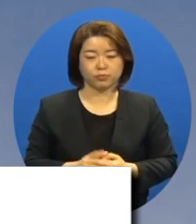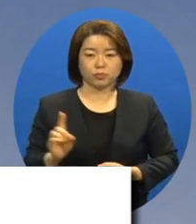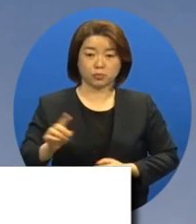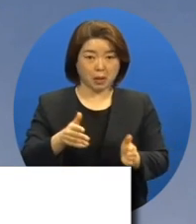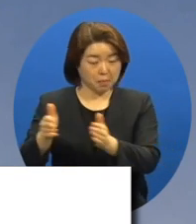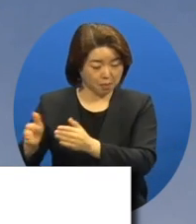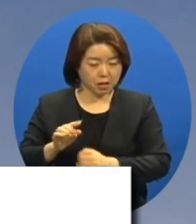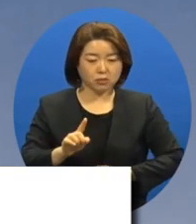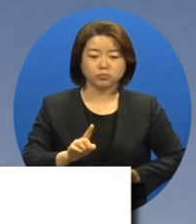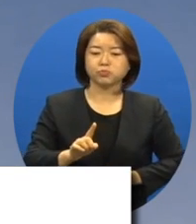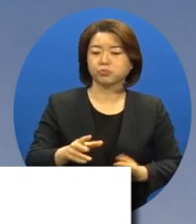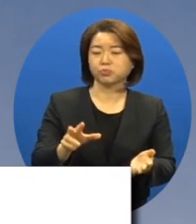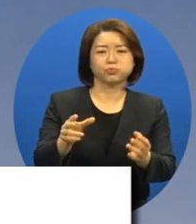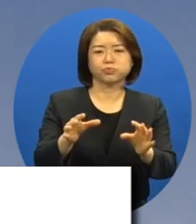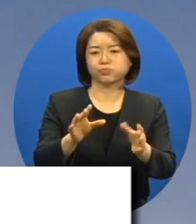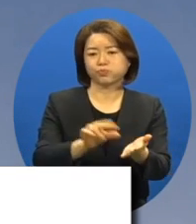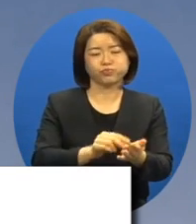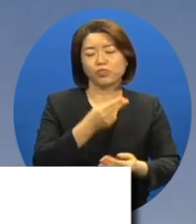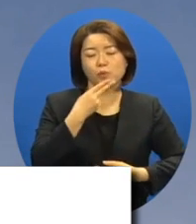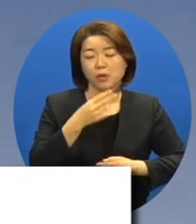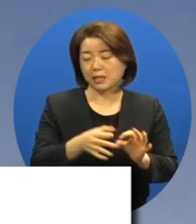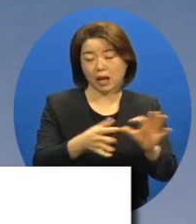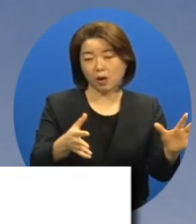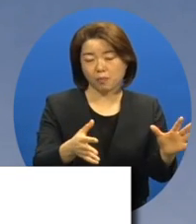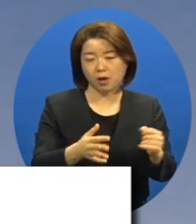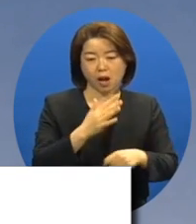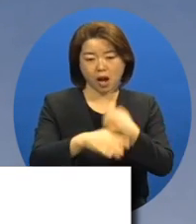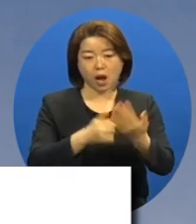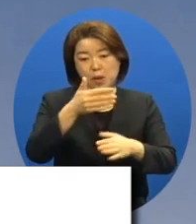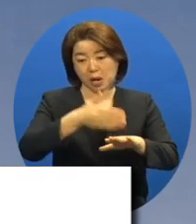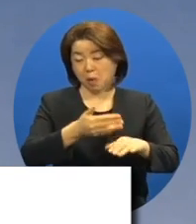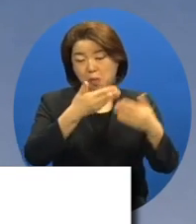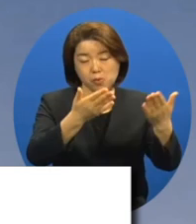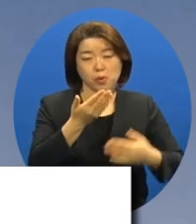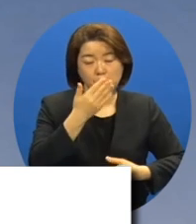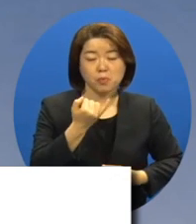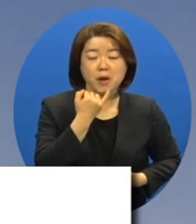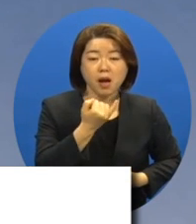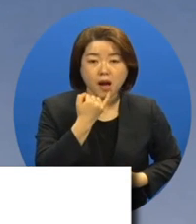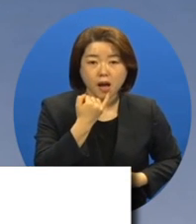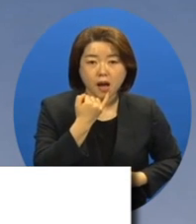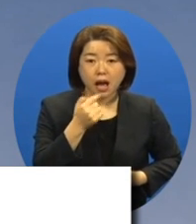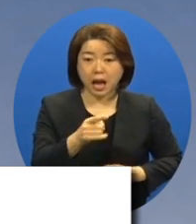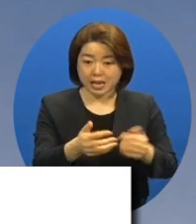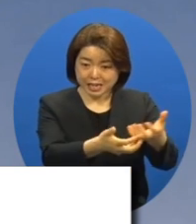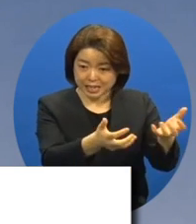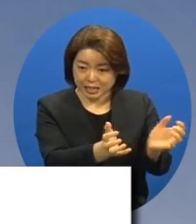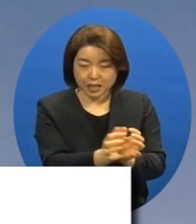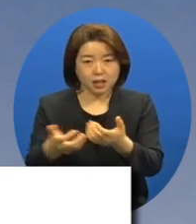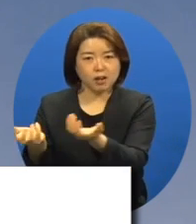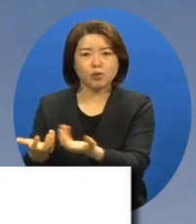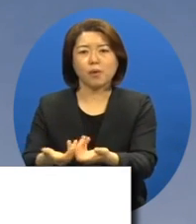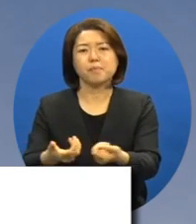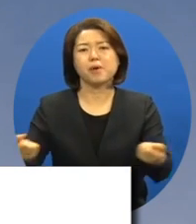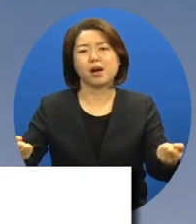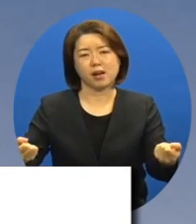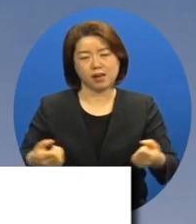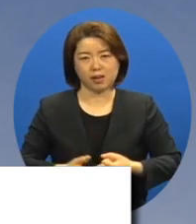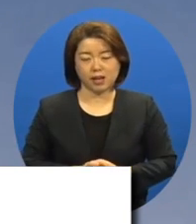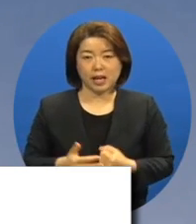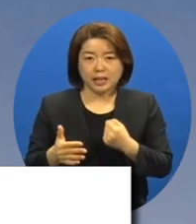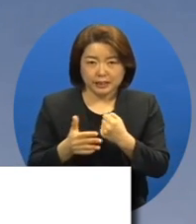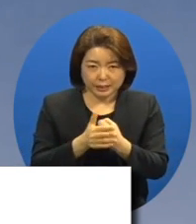사람은 크게 무슨 상관이야 하나님께 감사하고 먹으면 되지 그런 교인들도 있었습니다 그래서